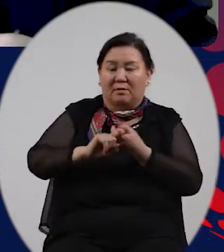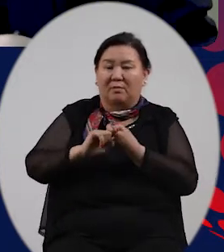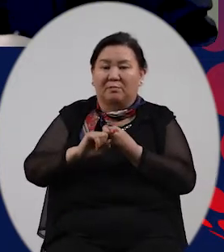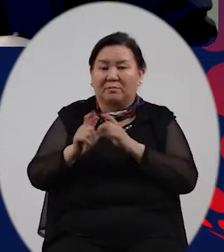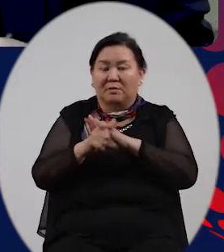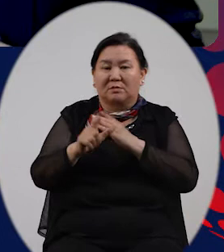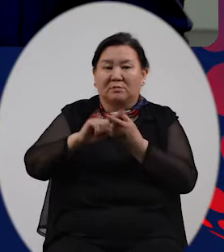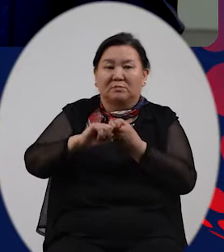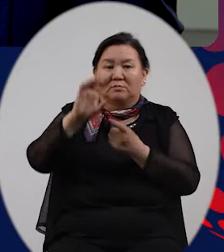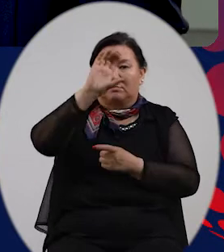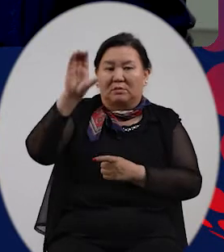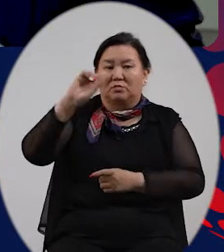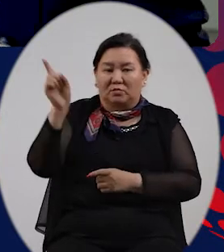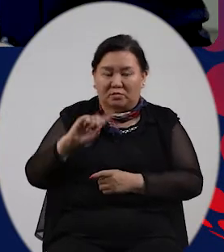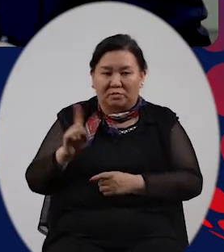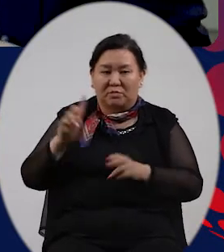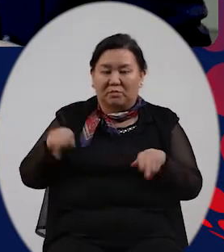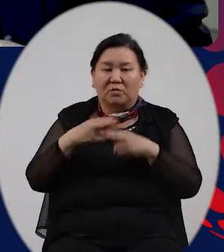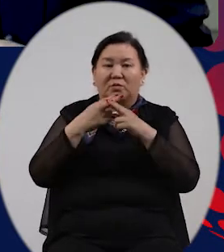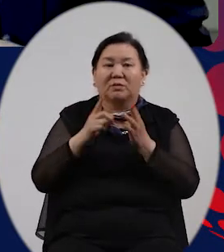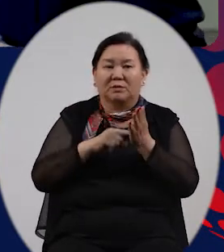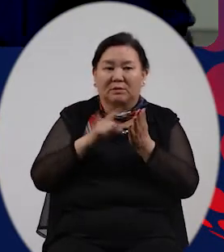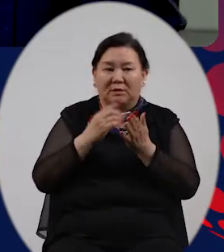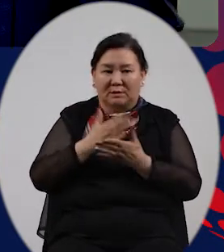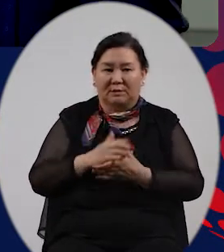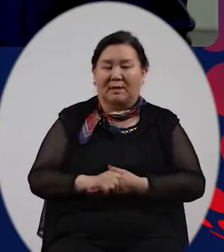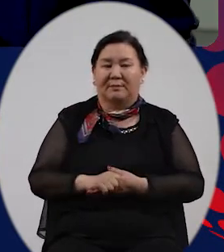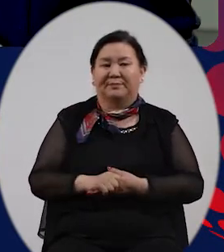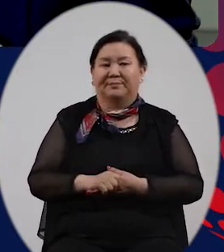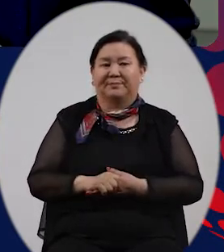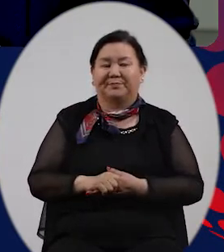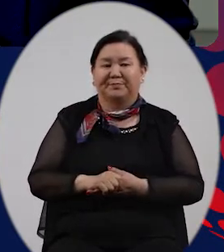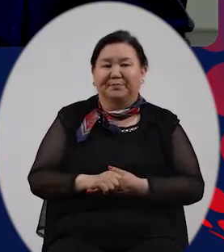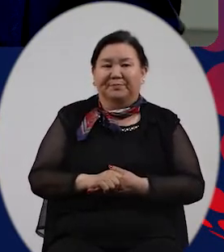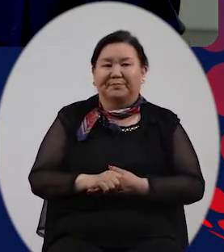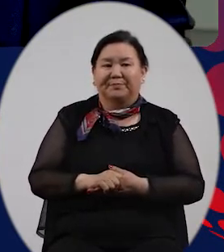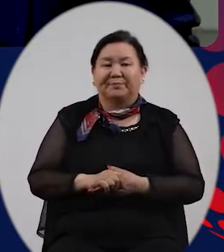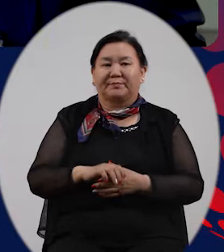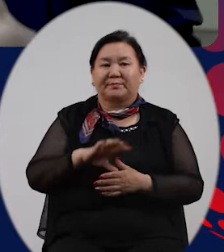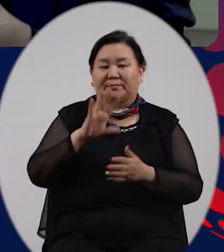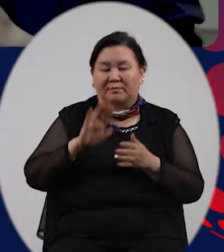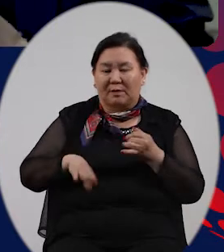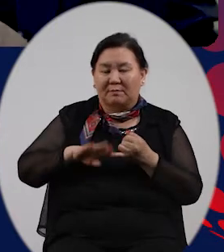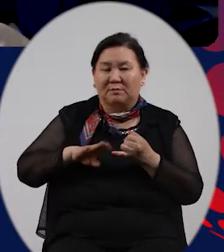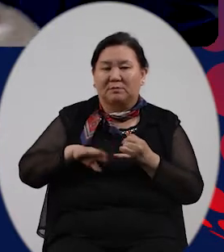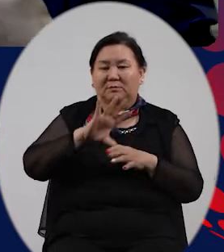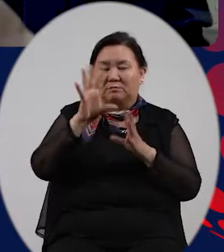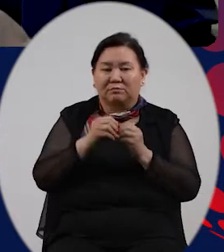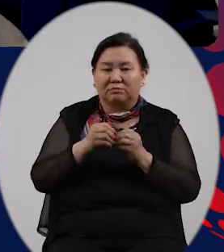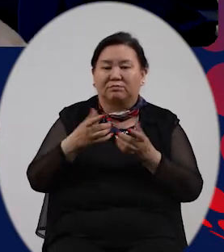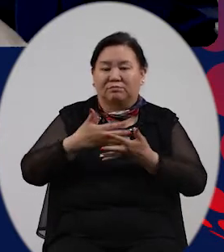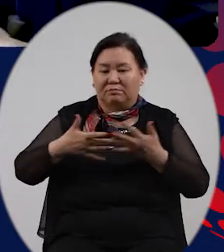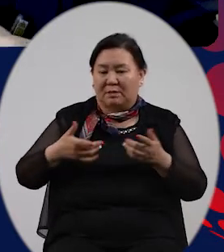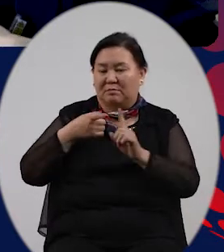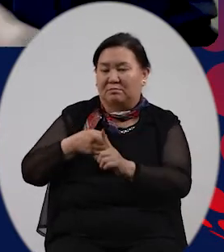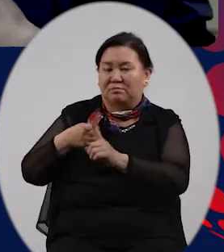байгууллагуудын зөвшөөрлүүд, дүгнэлтүүд бол хэрэгтэй. За ингээд төлбөрийн баримт, барааны техникийн нөхцөл гих